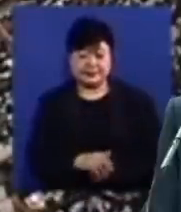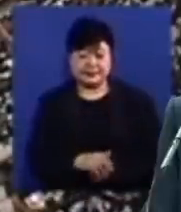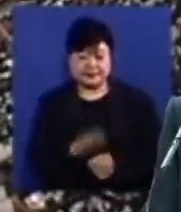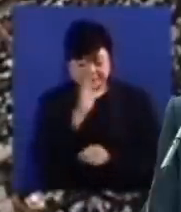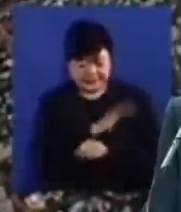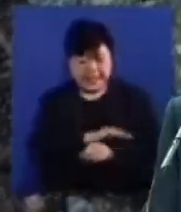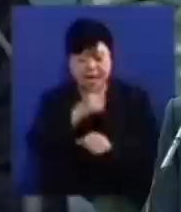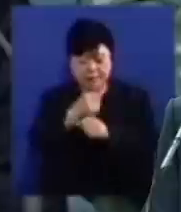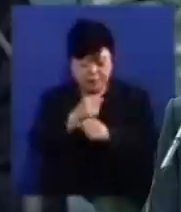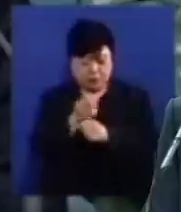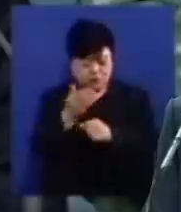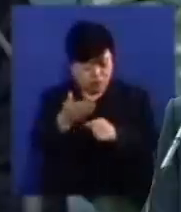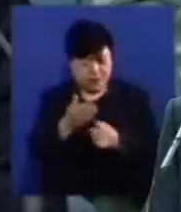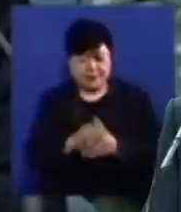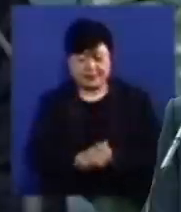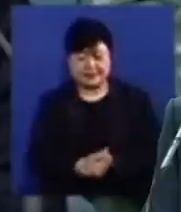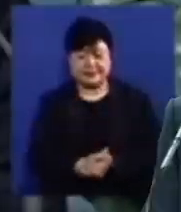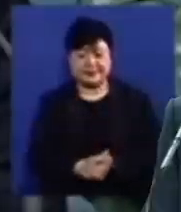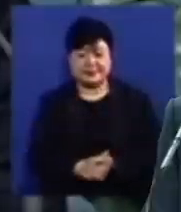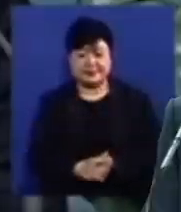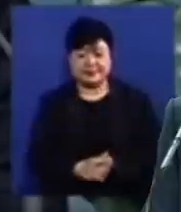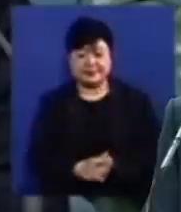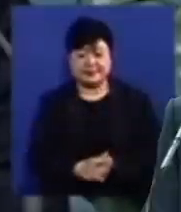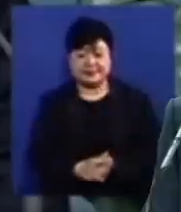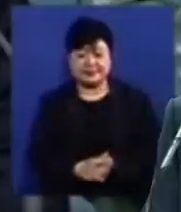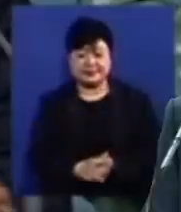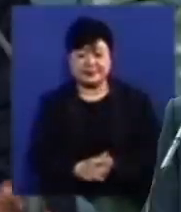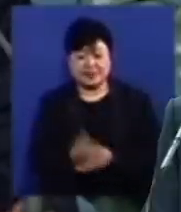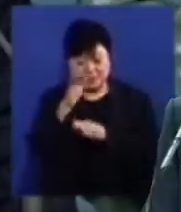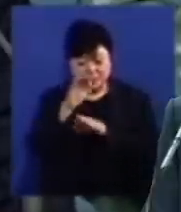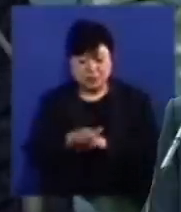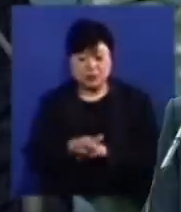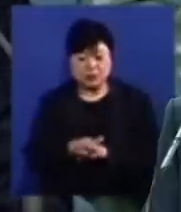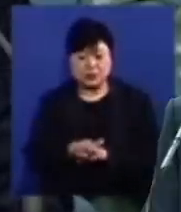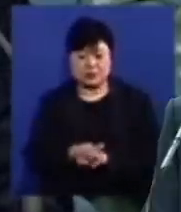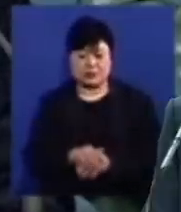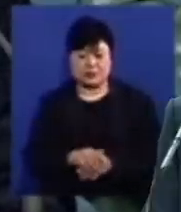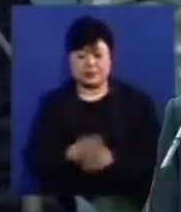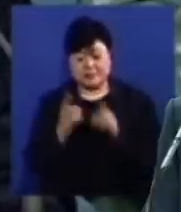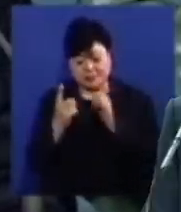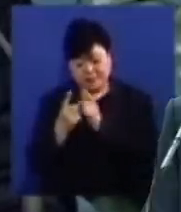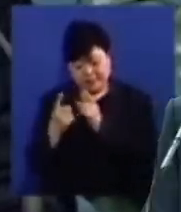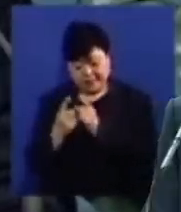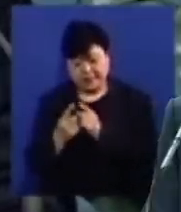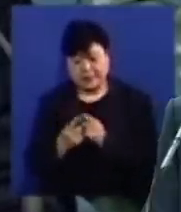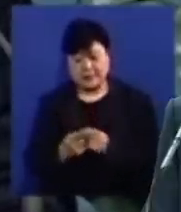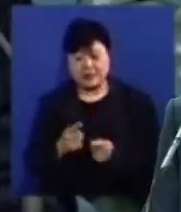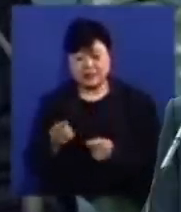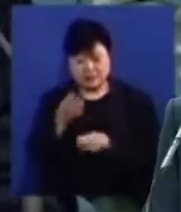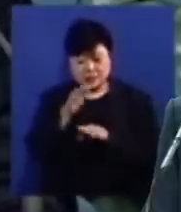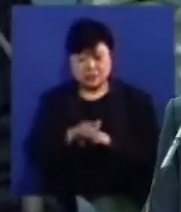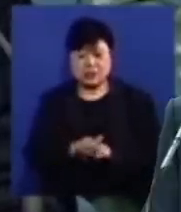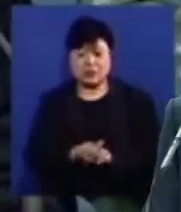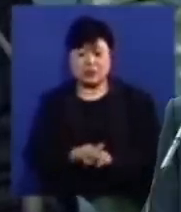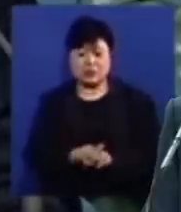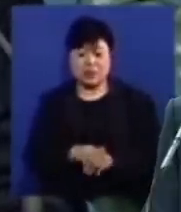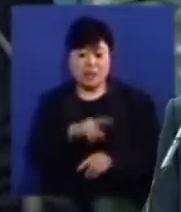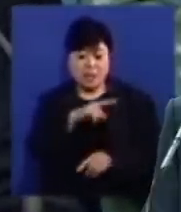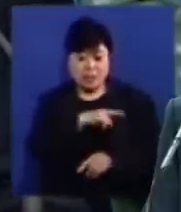잘 지어줘야 돼요, 부모가. 제가 성도들을 많이 모시니까 어떤 성도의 이름은